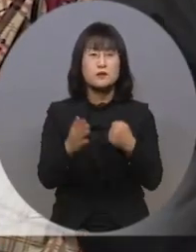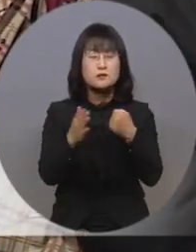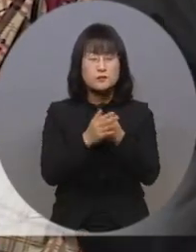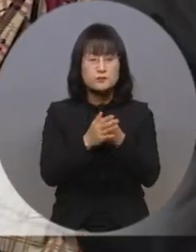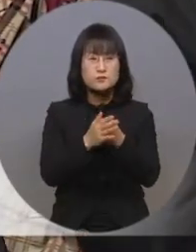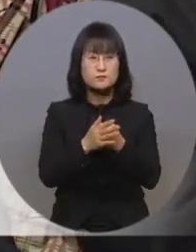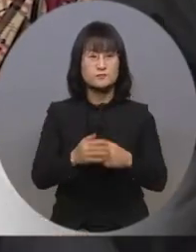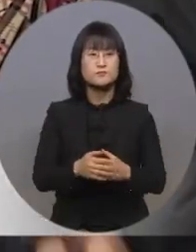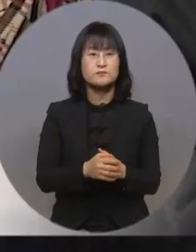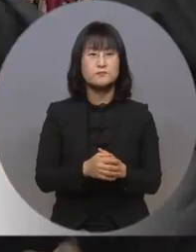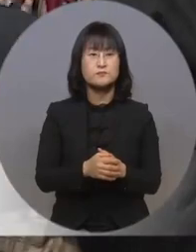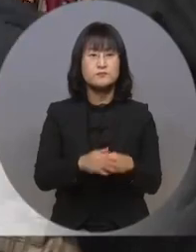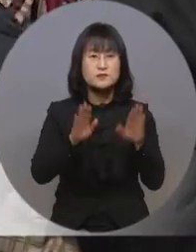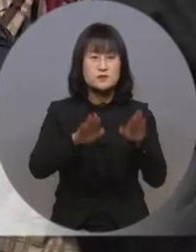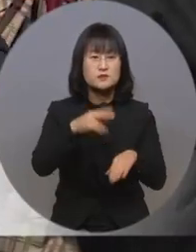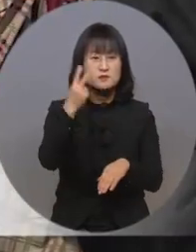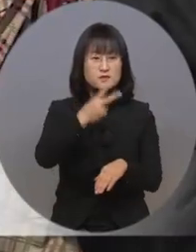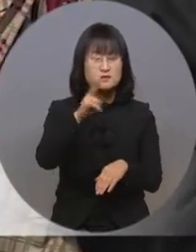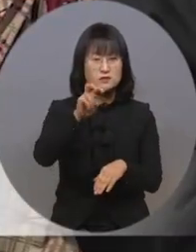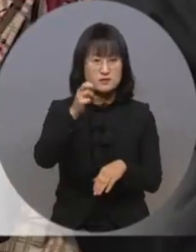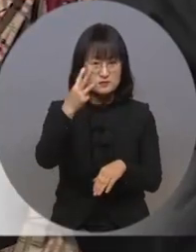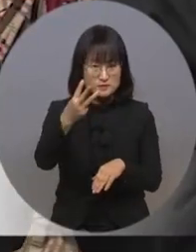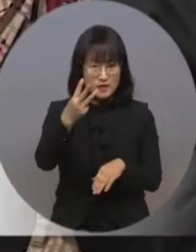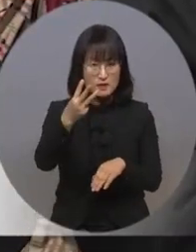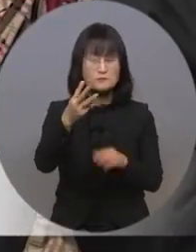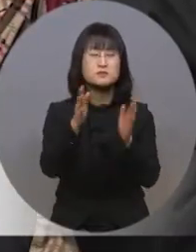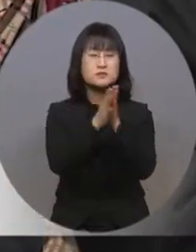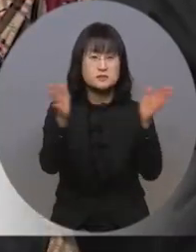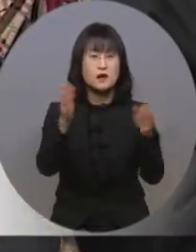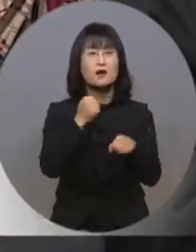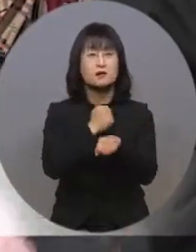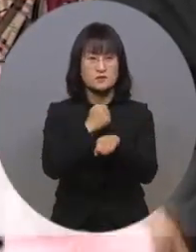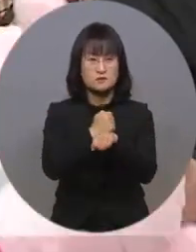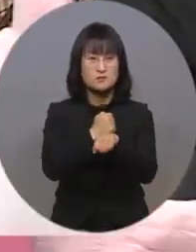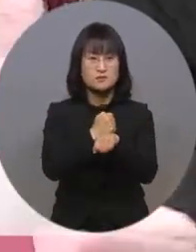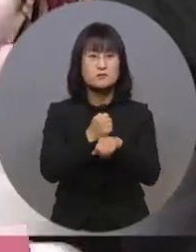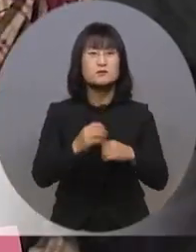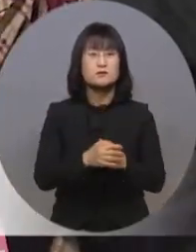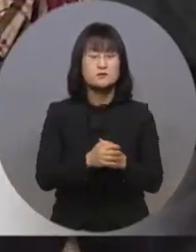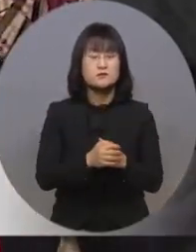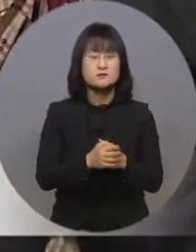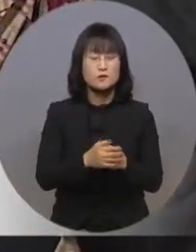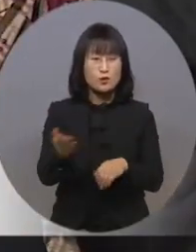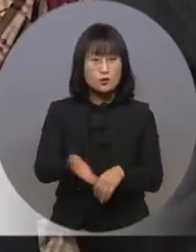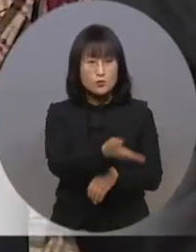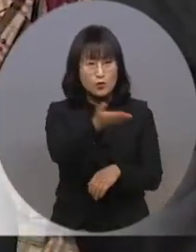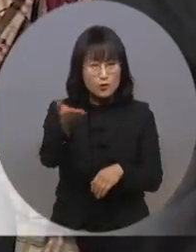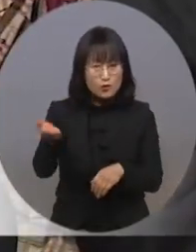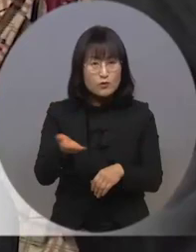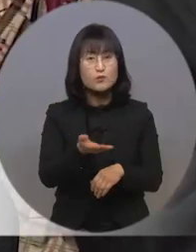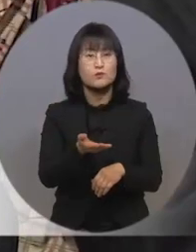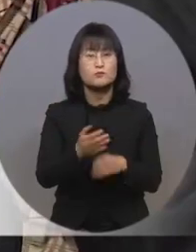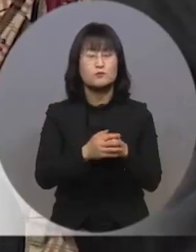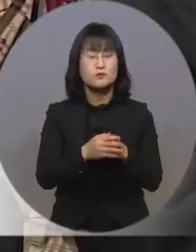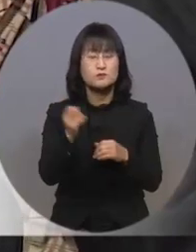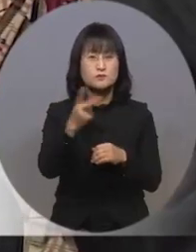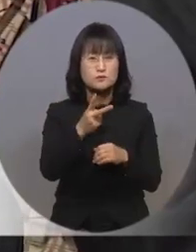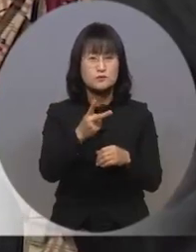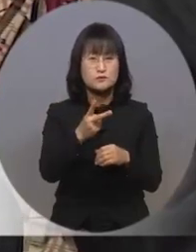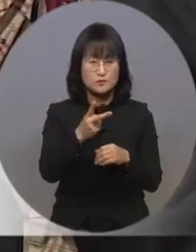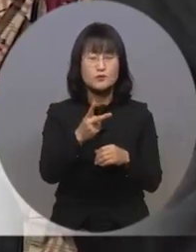저희는 오늘 2023년도를 맞이해서 시민 여러분 새해 복